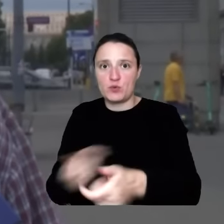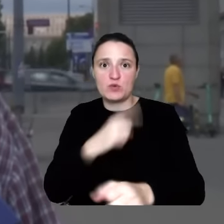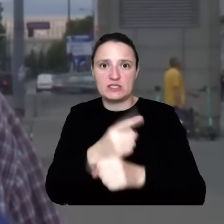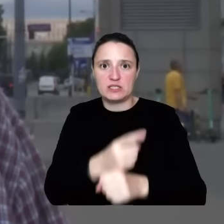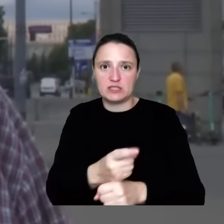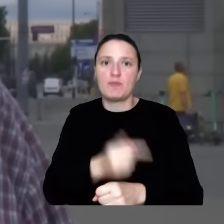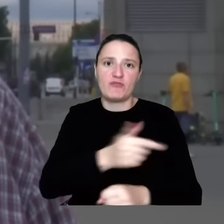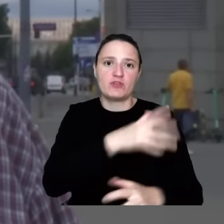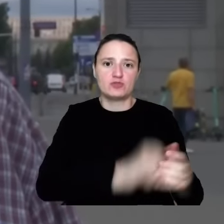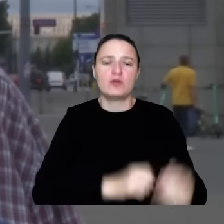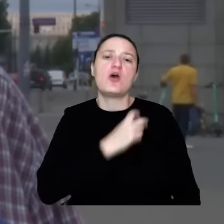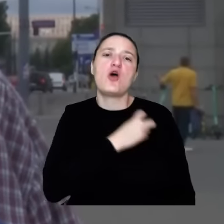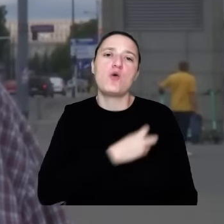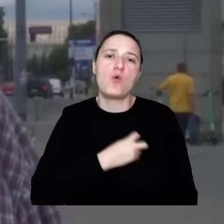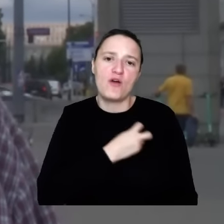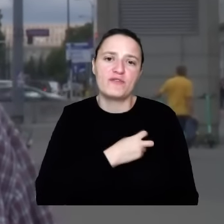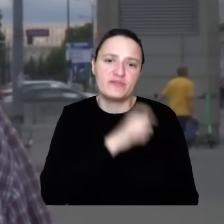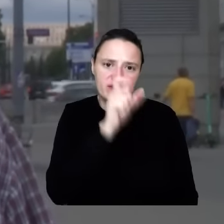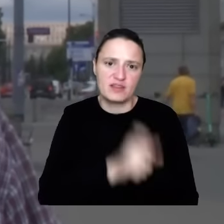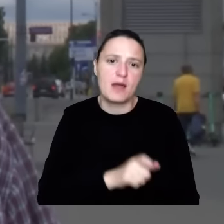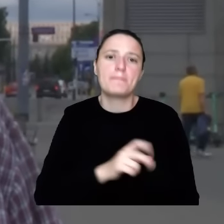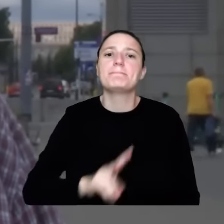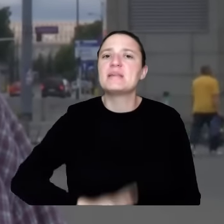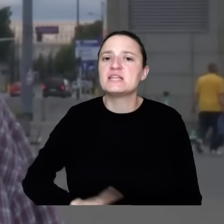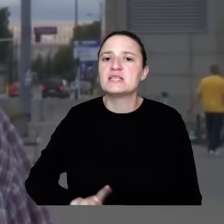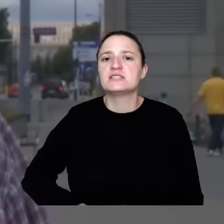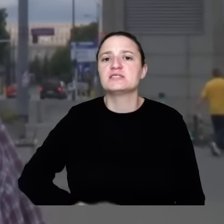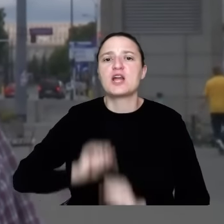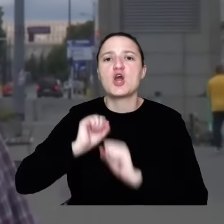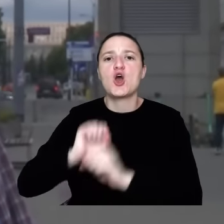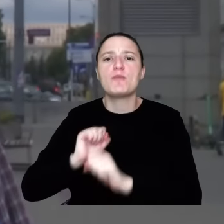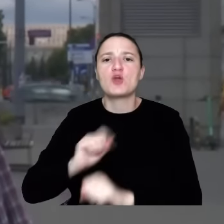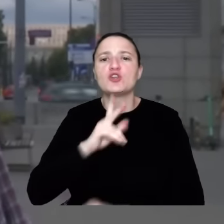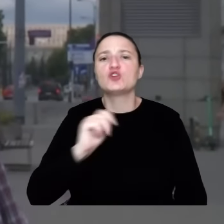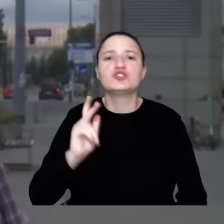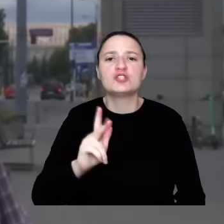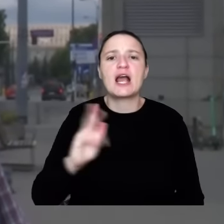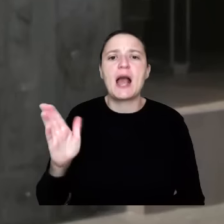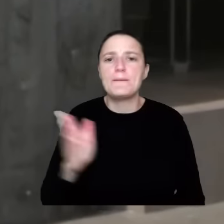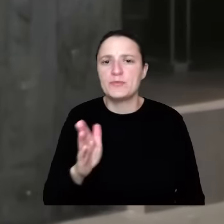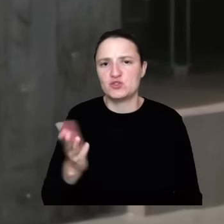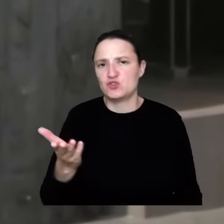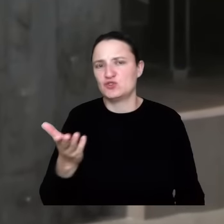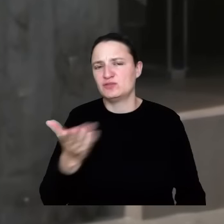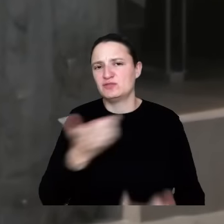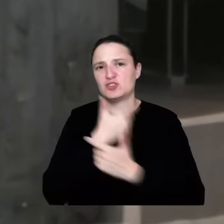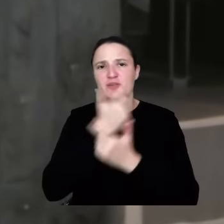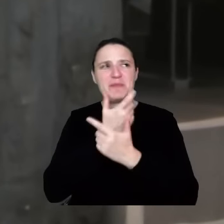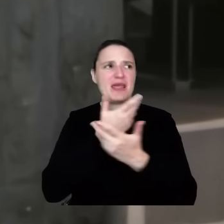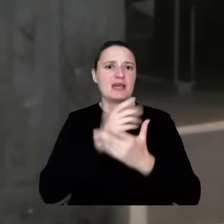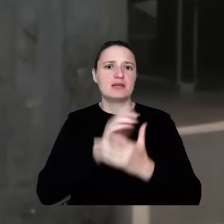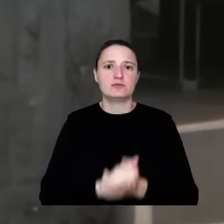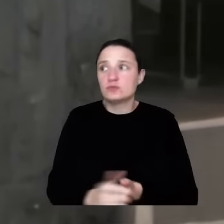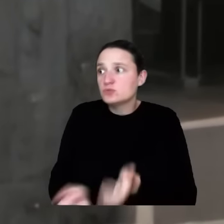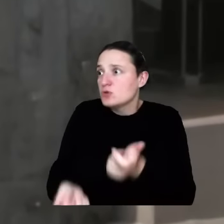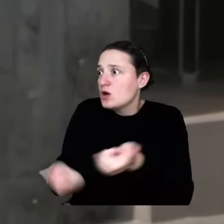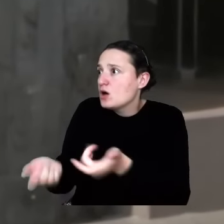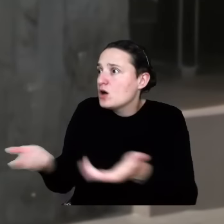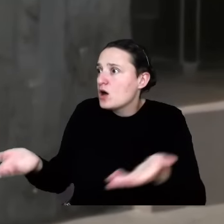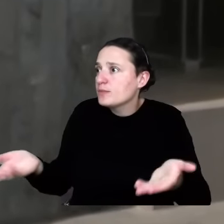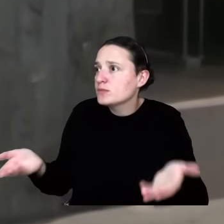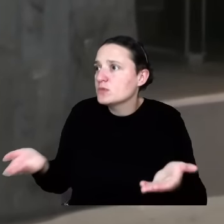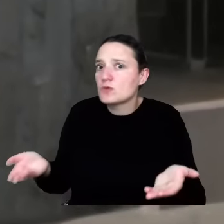Hołownia, pan minister obronności, no Kosiniak-Kamysz, śmiech na sali. Co oni wyprawiają? Teraz